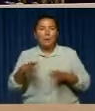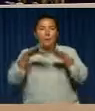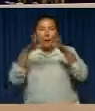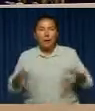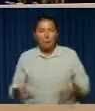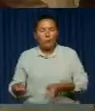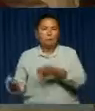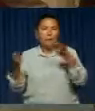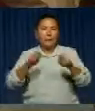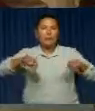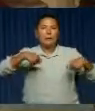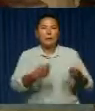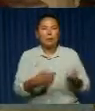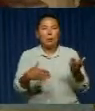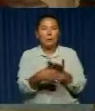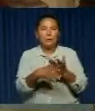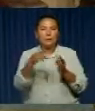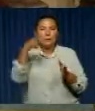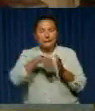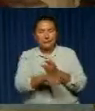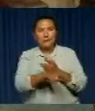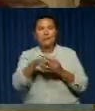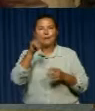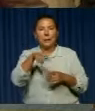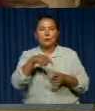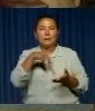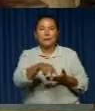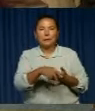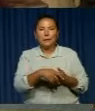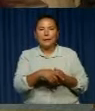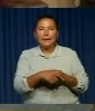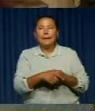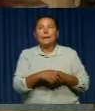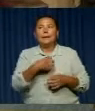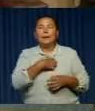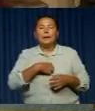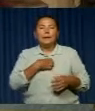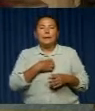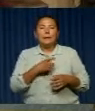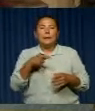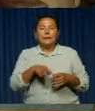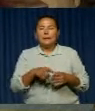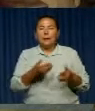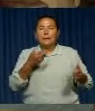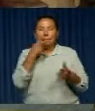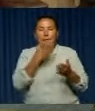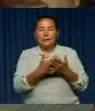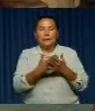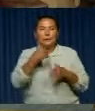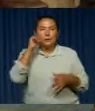көрсетіп беріп жатыр, көмектесіп ішіне кіргізіп жатыр даже. Ол да бар. Екінші ең ірі жаңағы елдің алдында көріп отырған кешегі